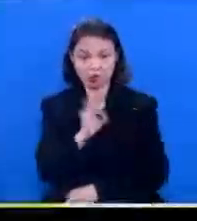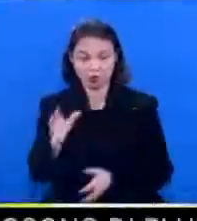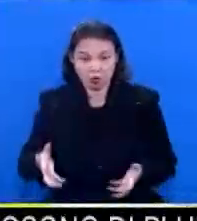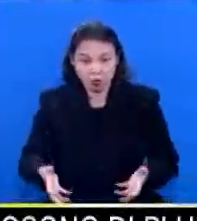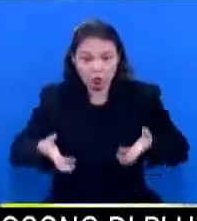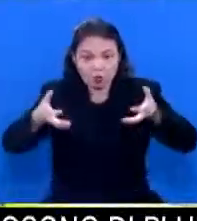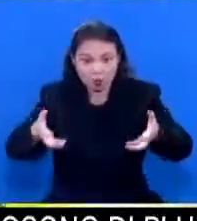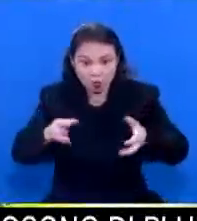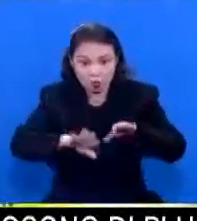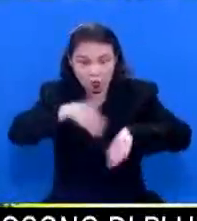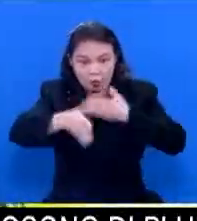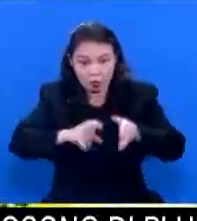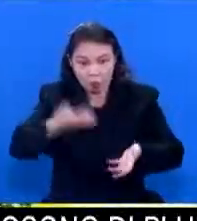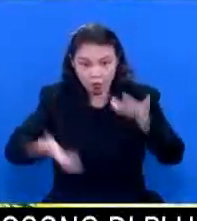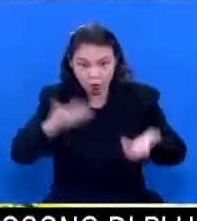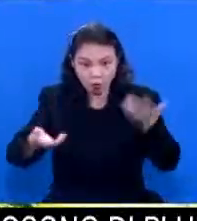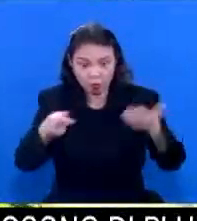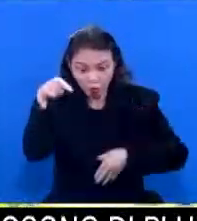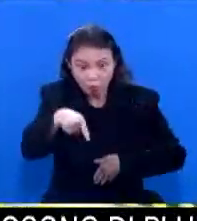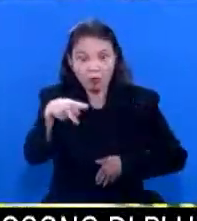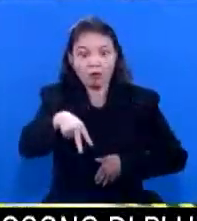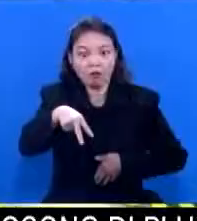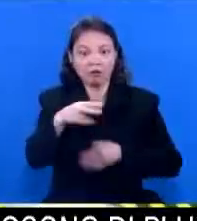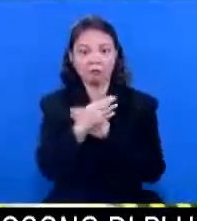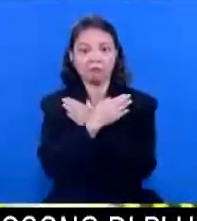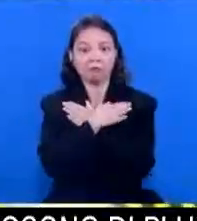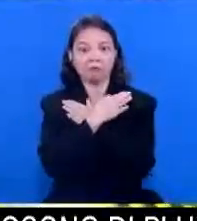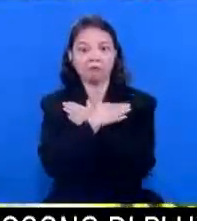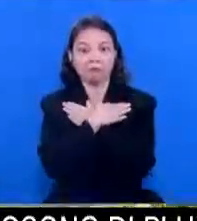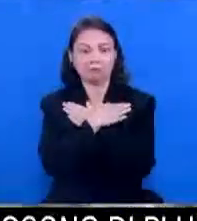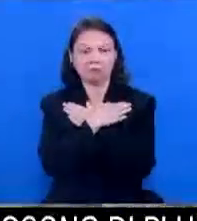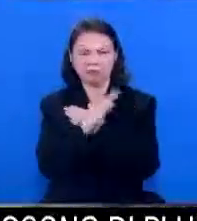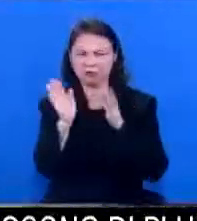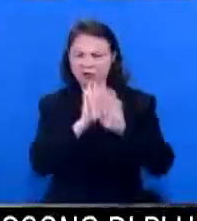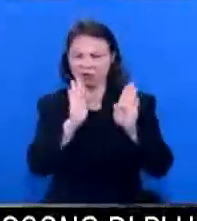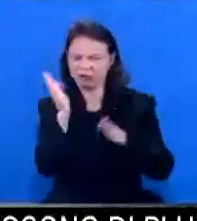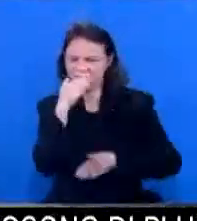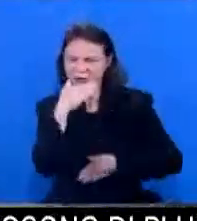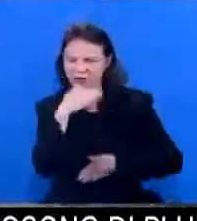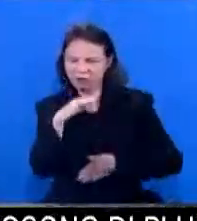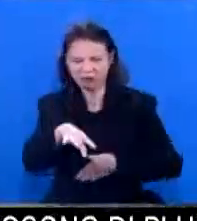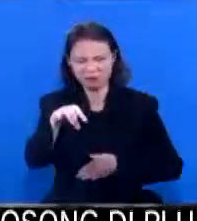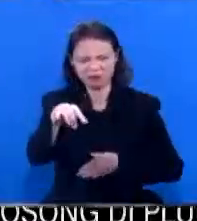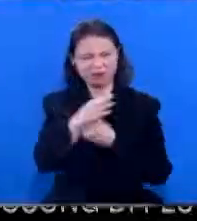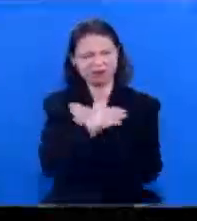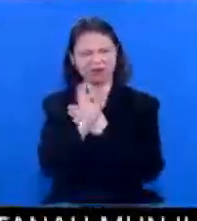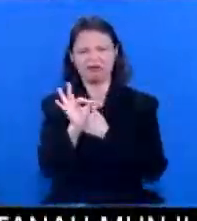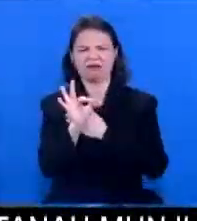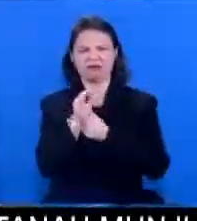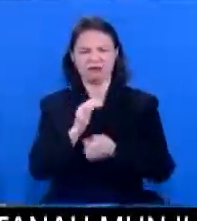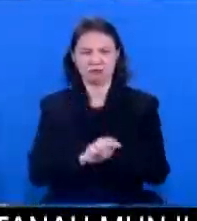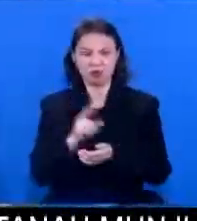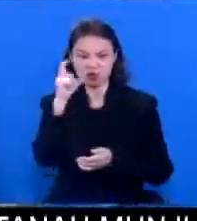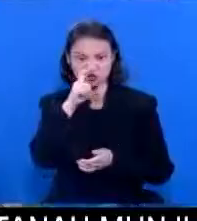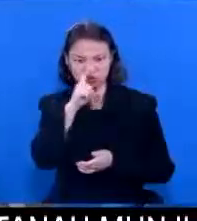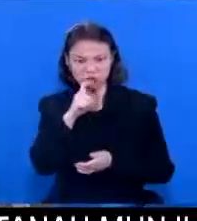mayat. Budi mengaku tidak mencium bau menyengat dari jasad yang baru saja ditemukan. Mencuri kayak isinya apa gitu